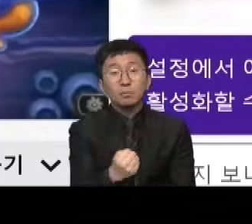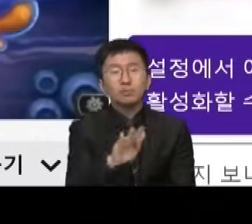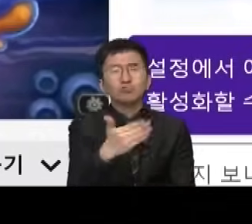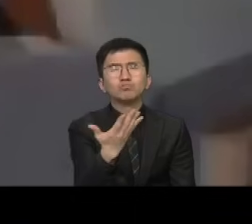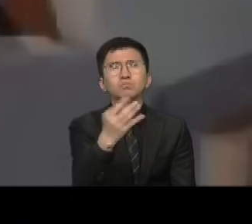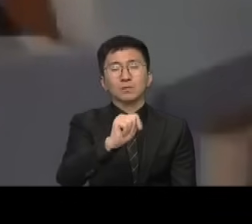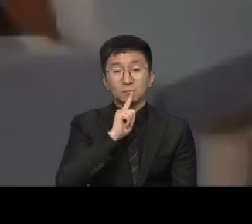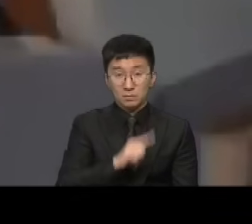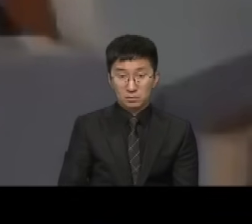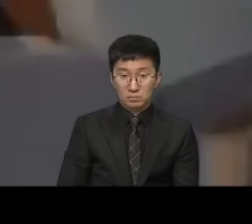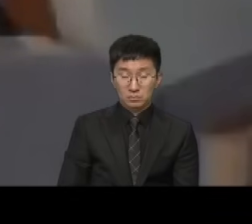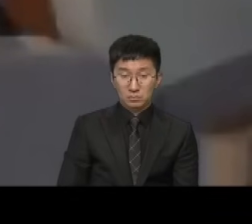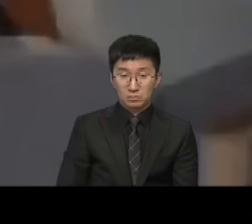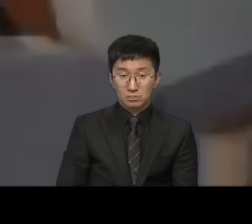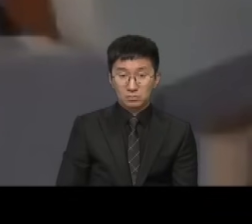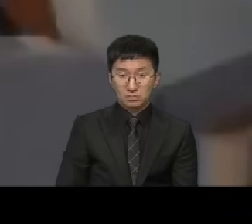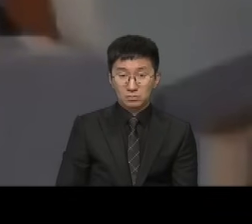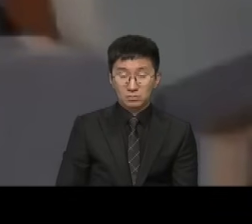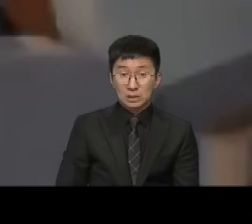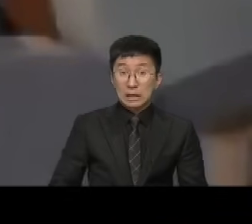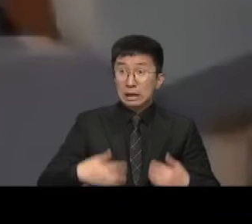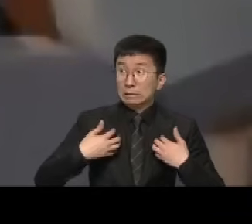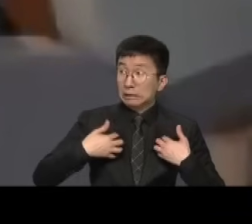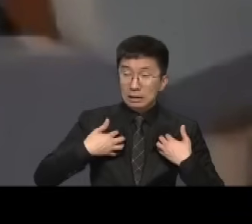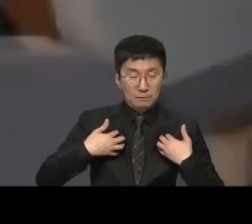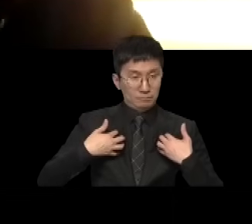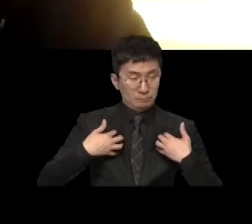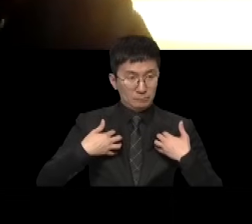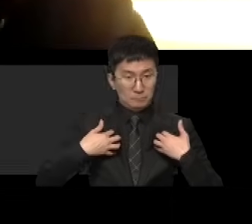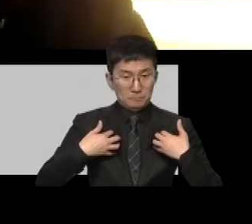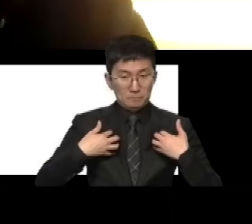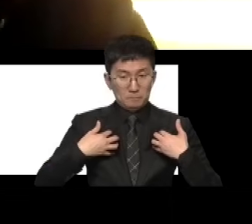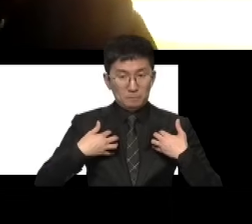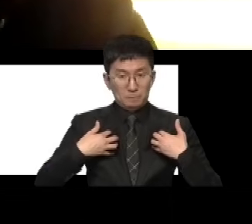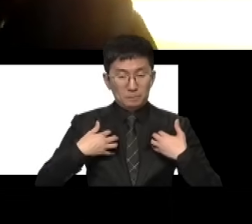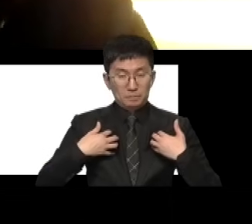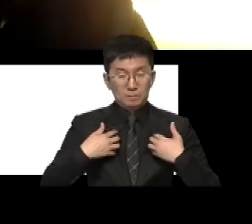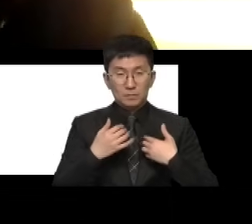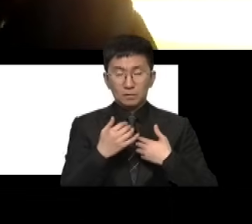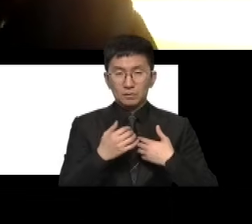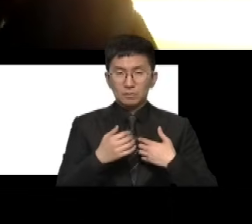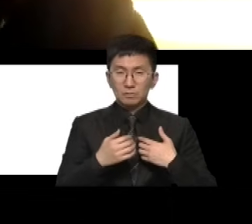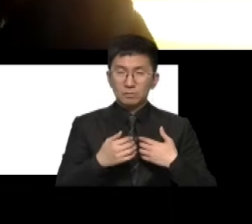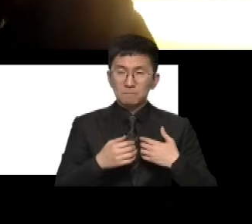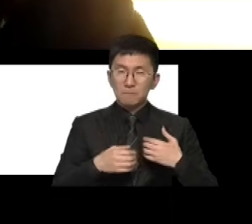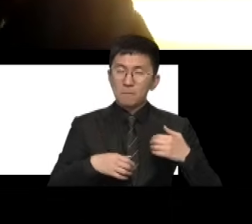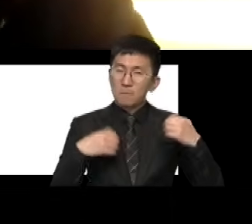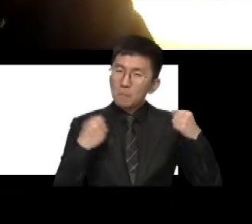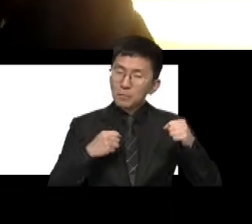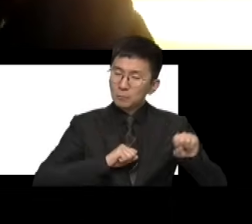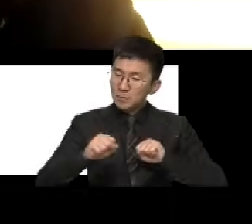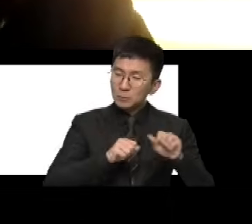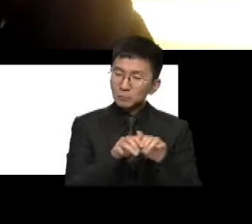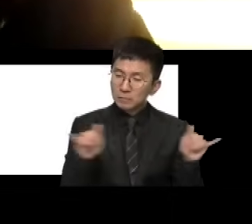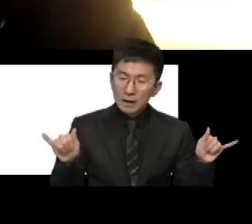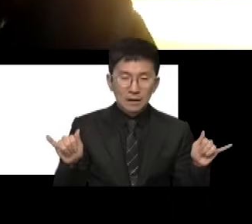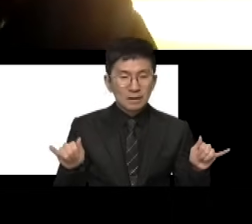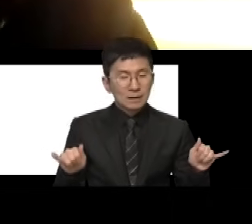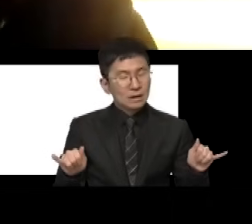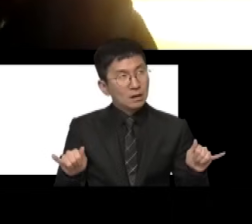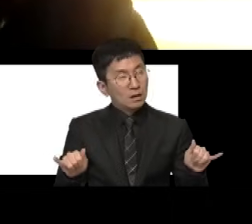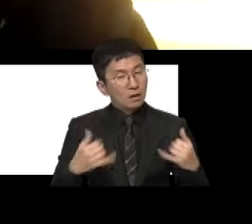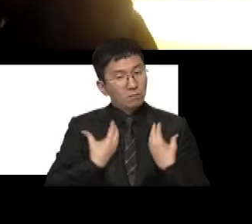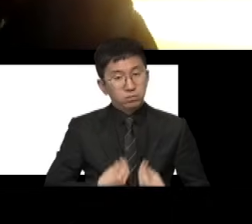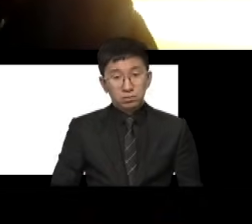사실상 일터를 잃은 게임 스트리머들은 당황했습니다. 다른 뭐 그 스트리머분들이나 뭐 방송인들이 어떤